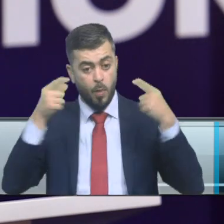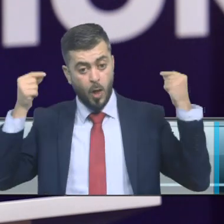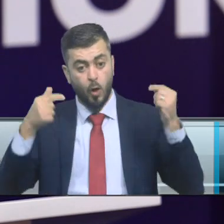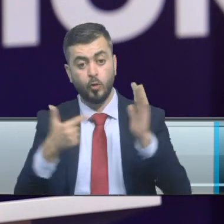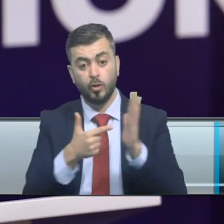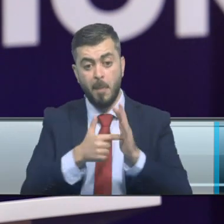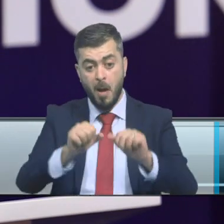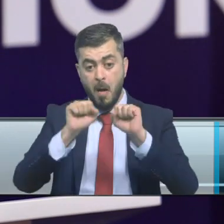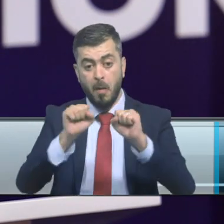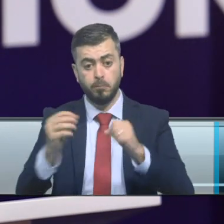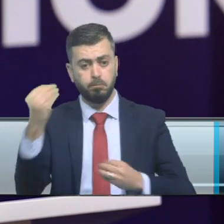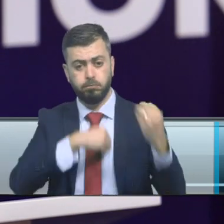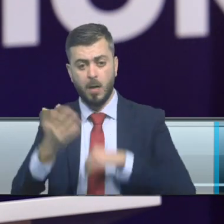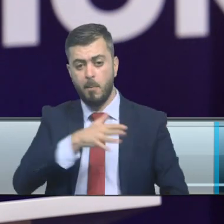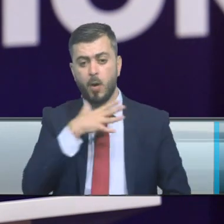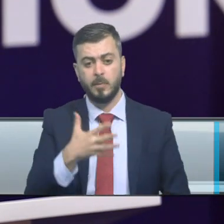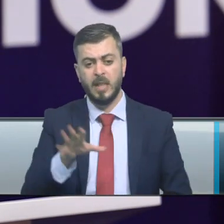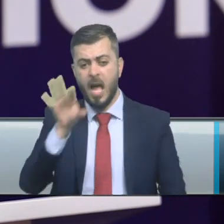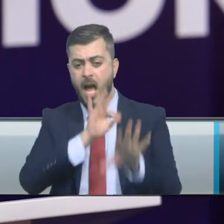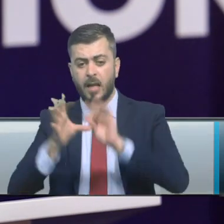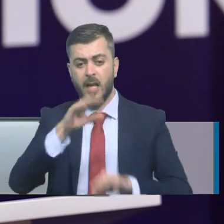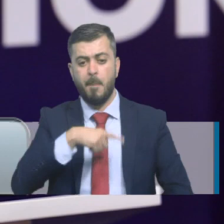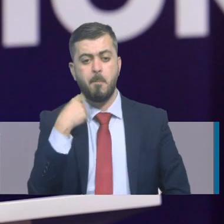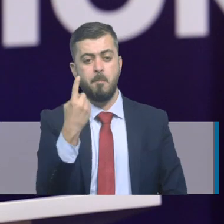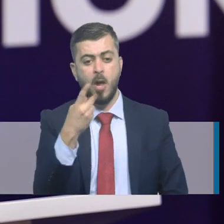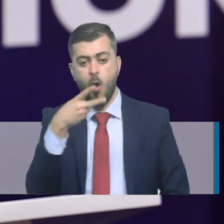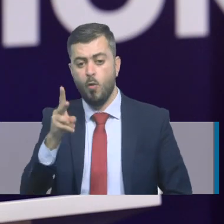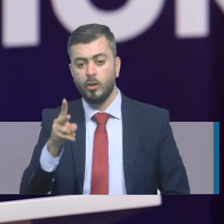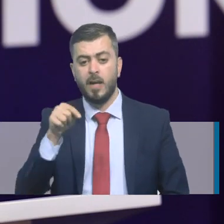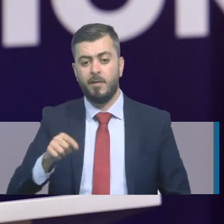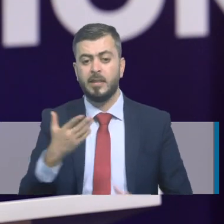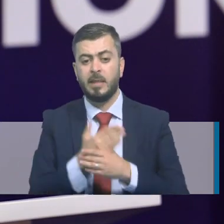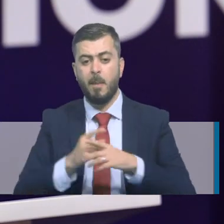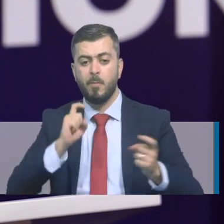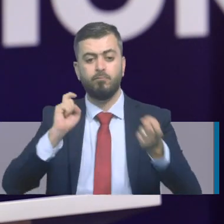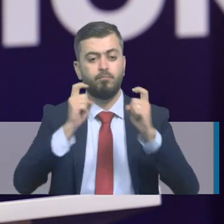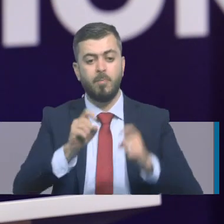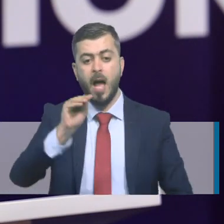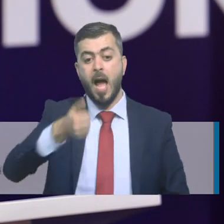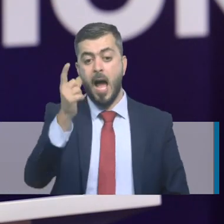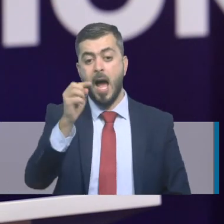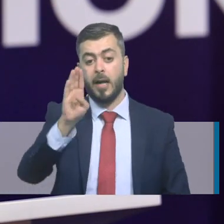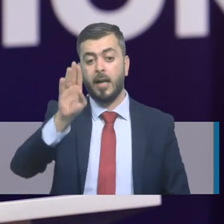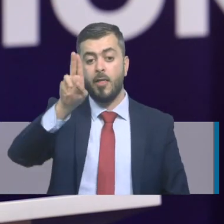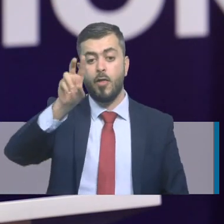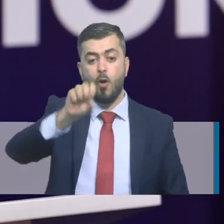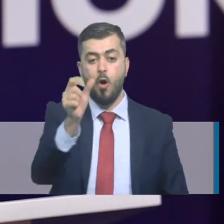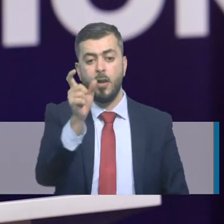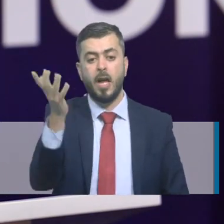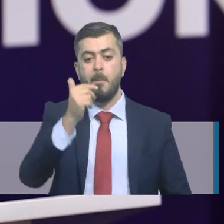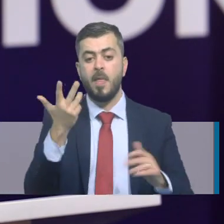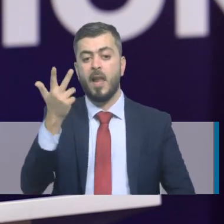الجدد، وتم اختيار 120 منهم للمشاركة في رحلة الهاكاثون والتي امتدت على مدار